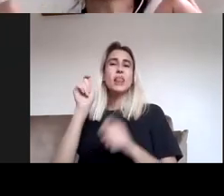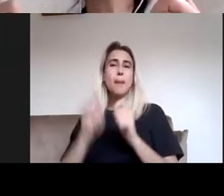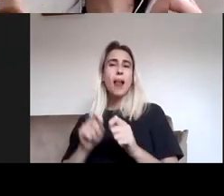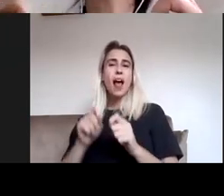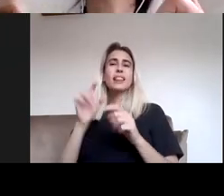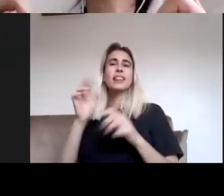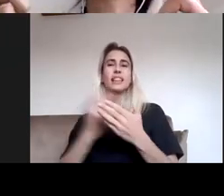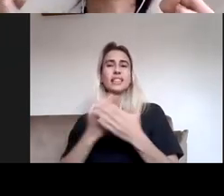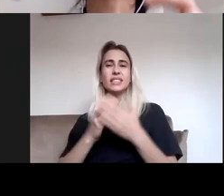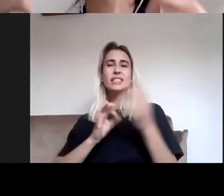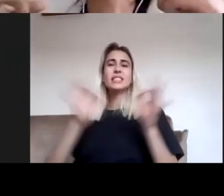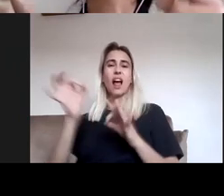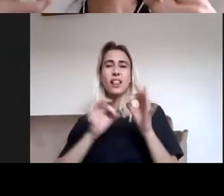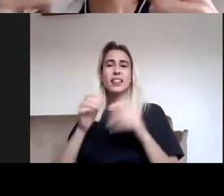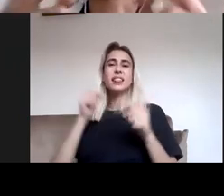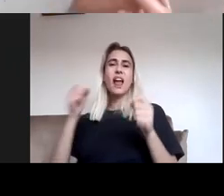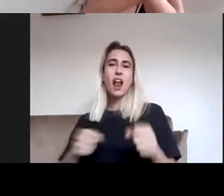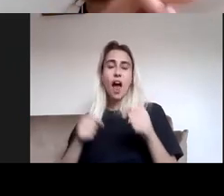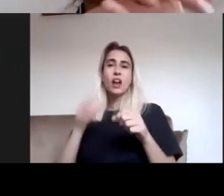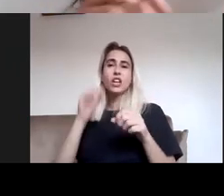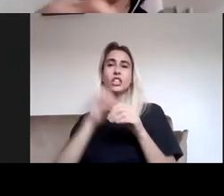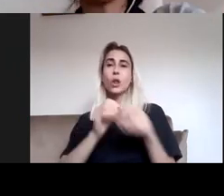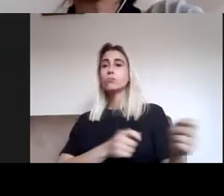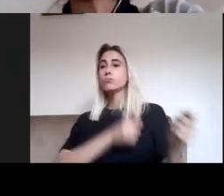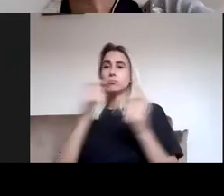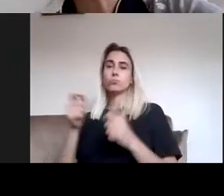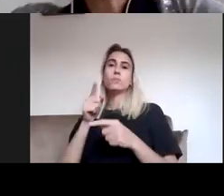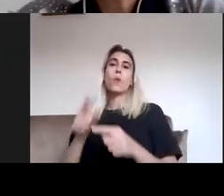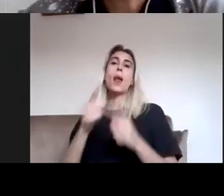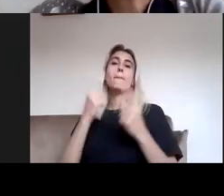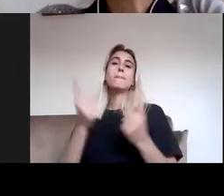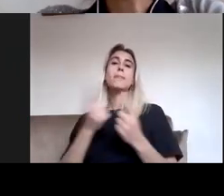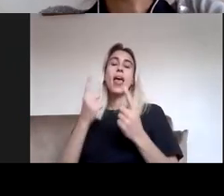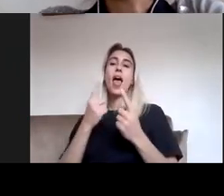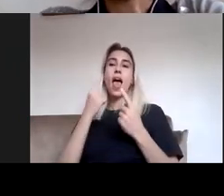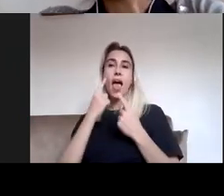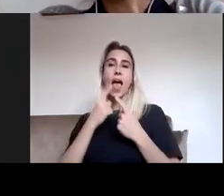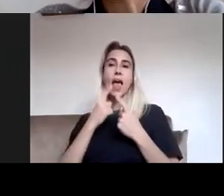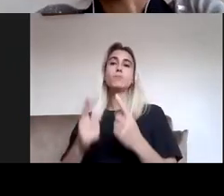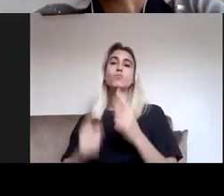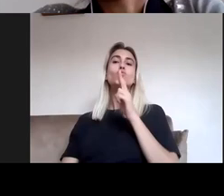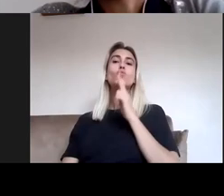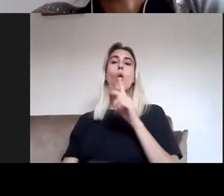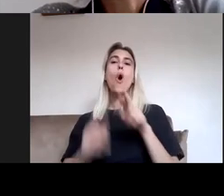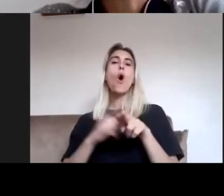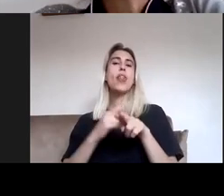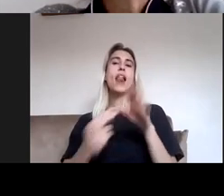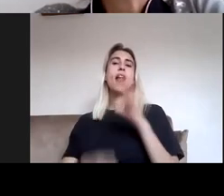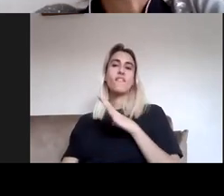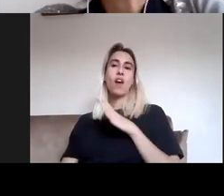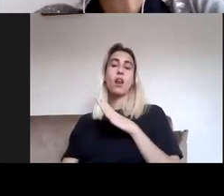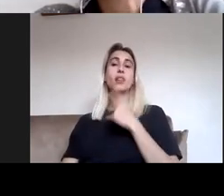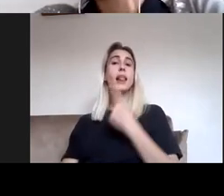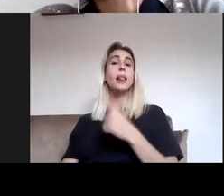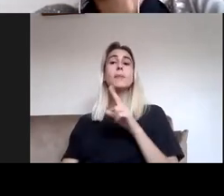tekerlekli sandalyeyle beraber taşınması üzerine dizayn. Böyle bir eğilim son örneklerde var. Ama dediğim gibi